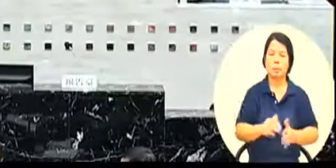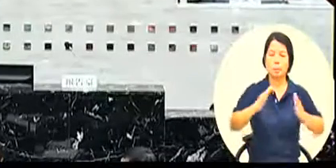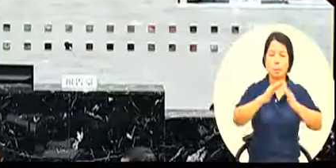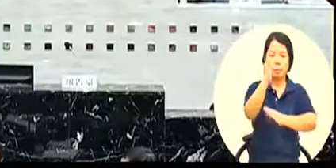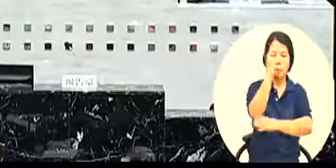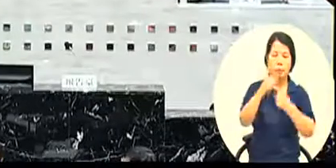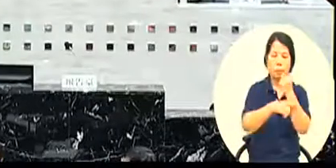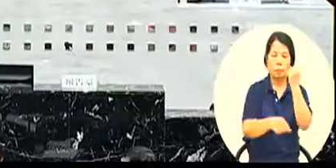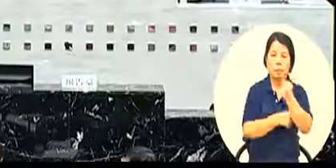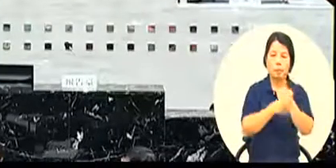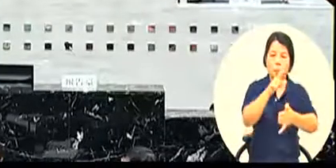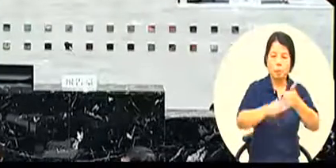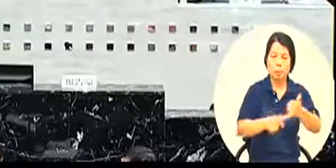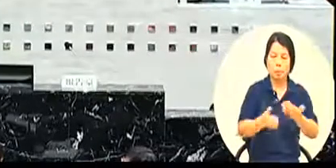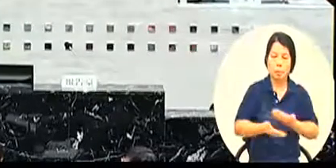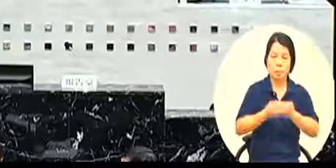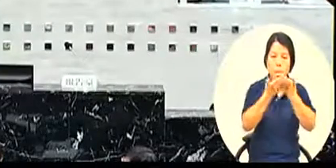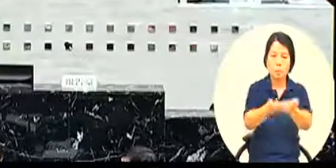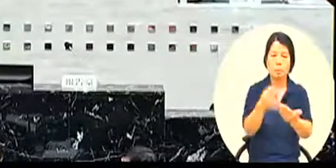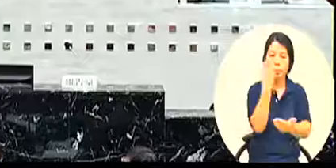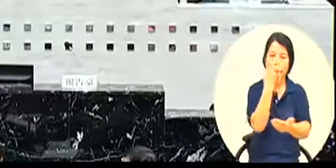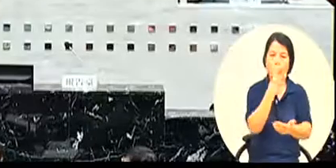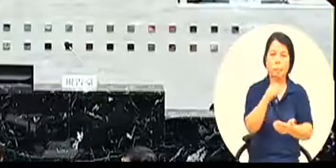案交付审查。